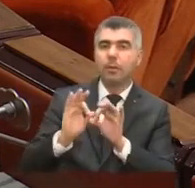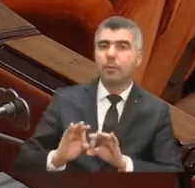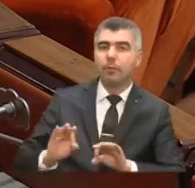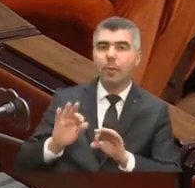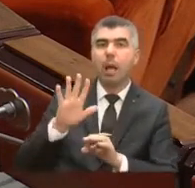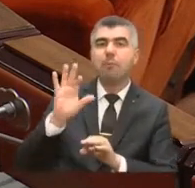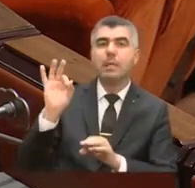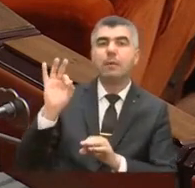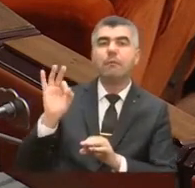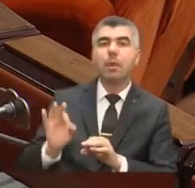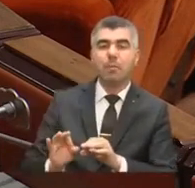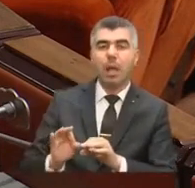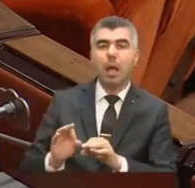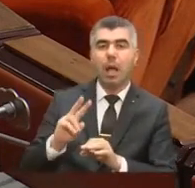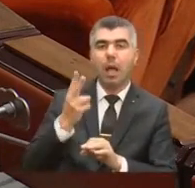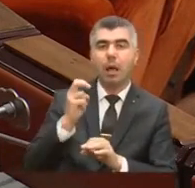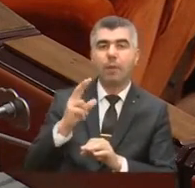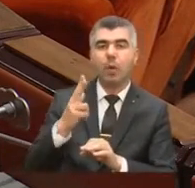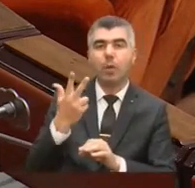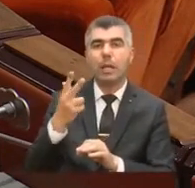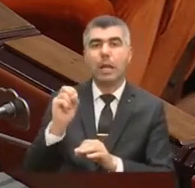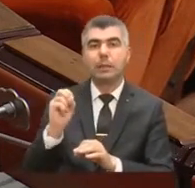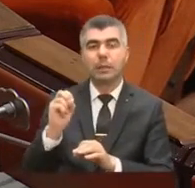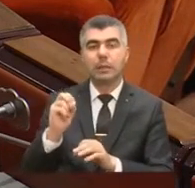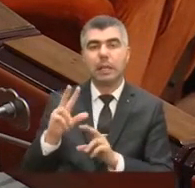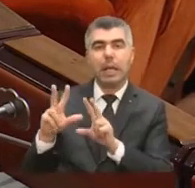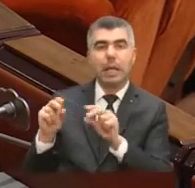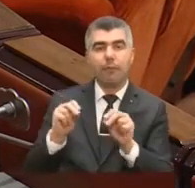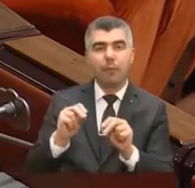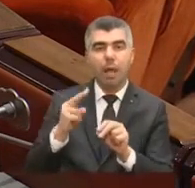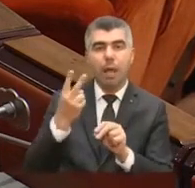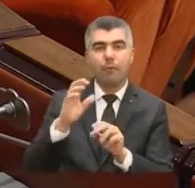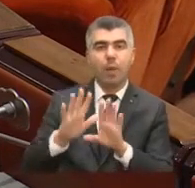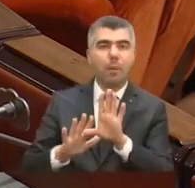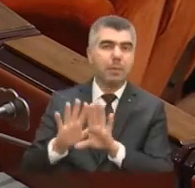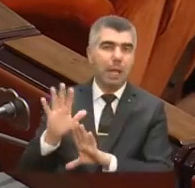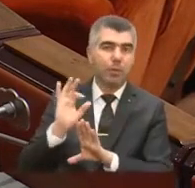50% بحلول عام 2030 مقارنة مع عام 2015. شكرا.